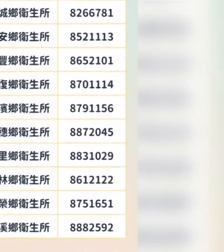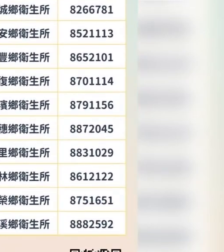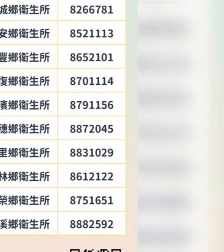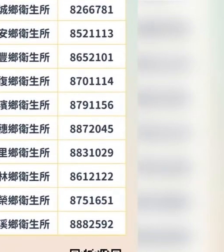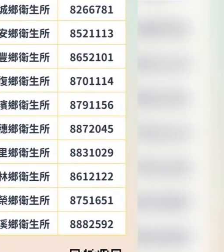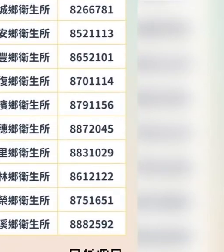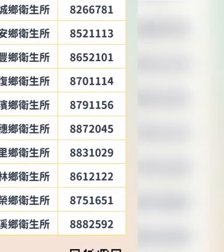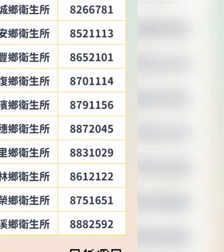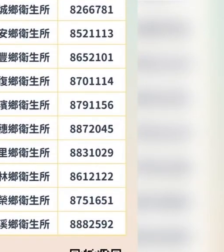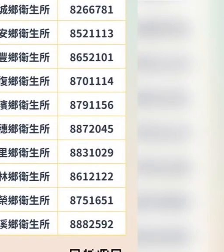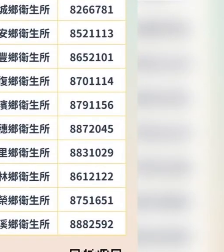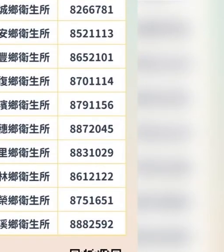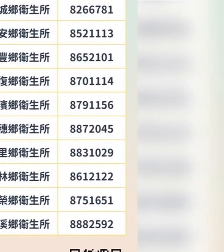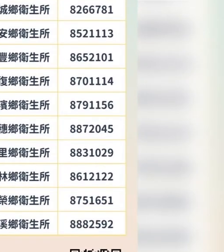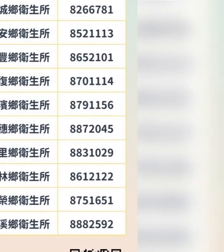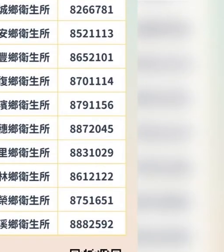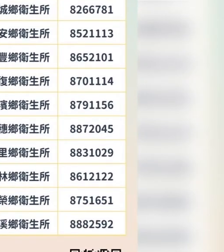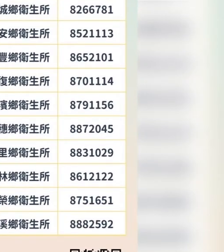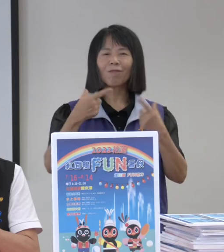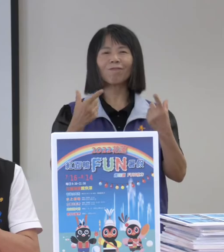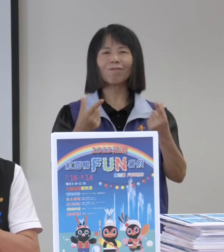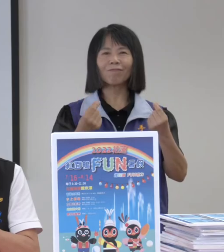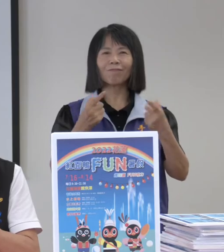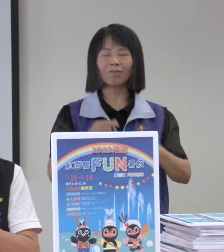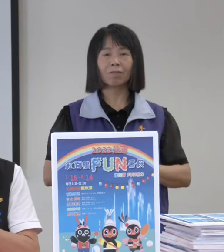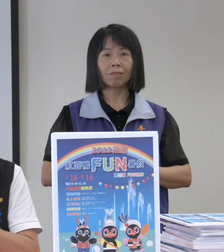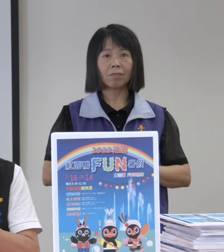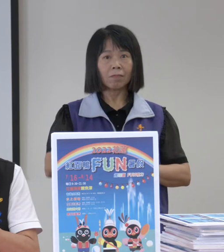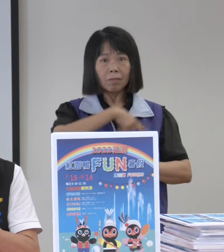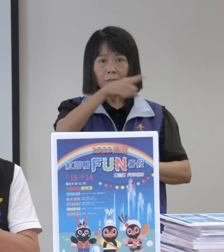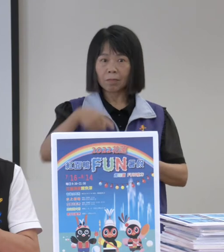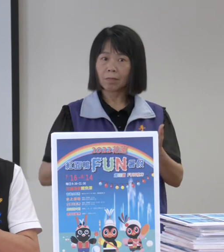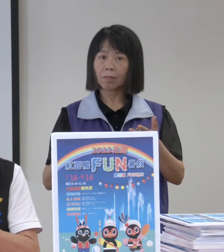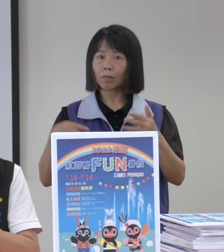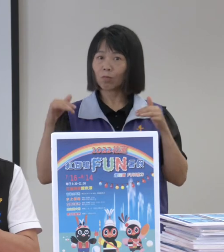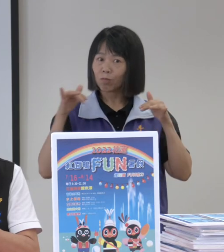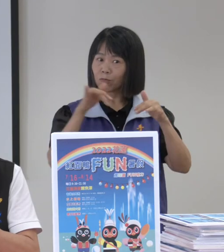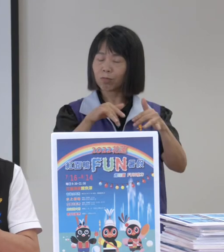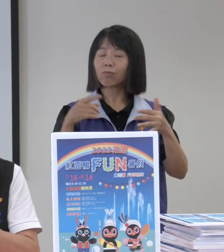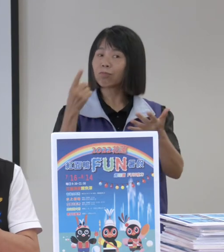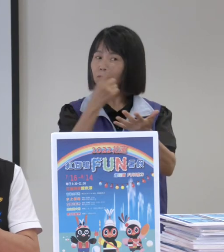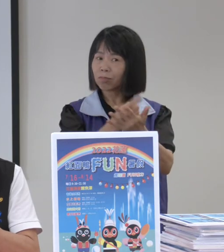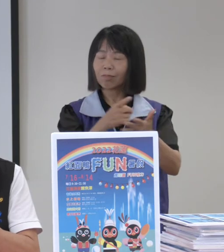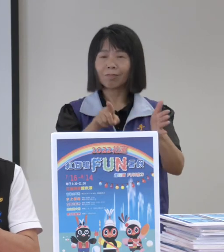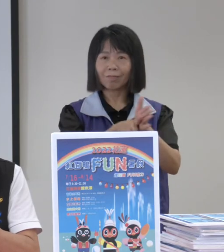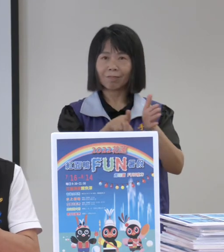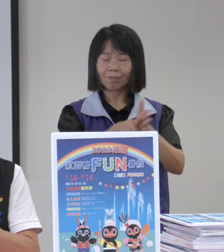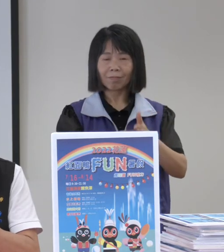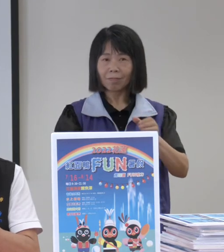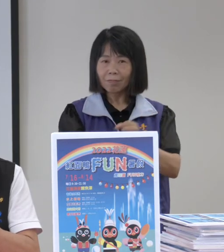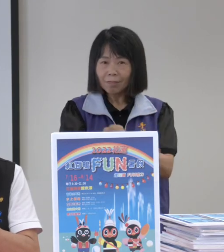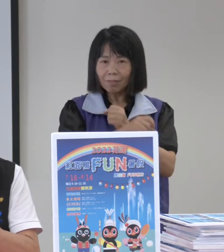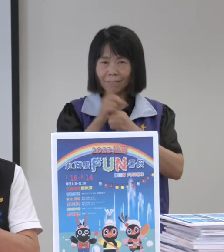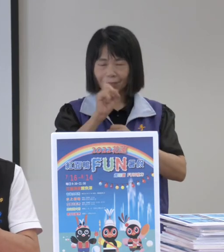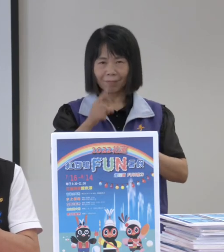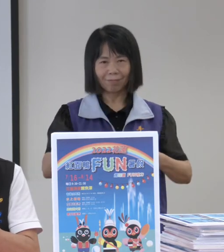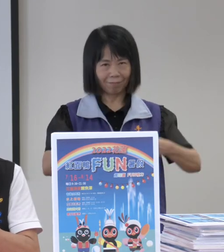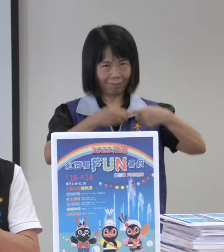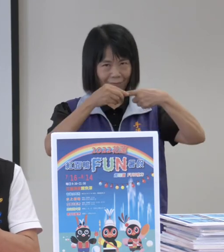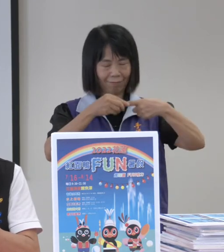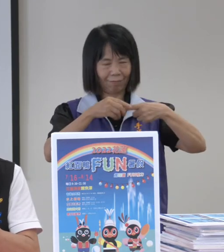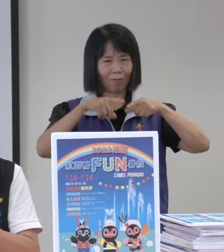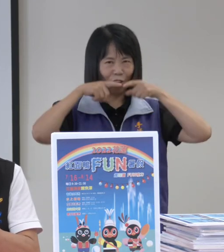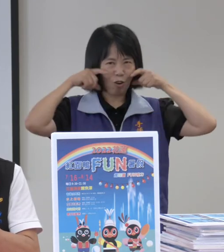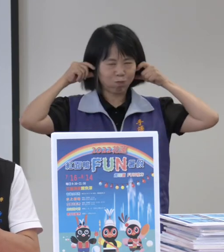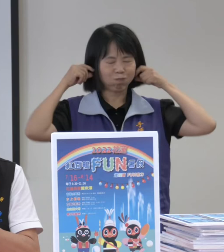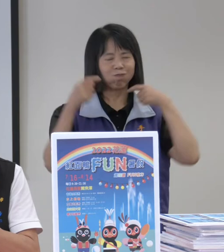项活动，卫生局长朱家祥也呼吁民众，参加活动必须全程佩戴口罩，并且禁止饮食。有发烧、生病不舒服的